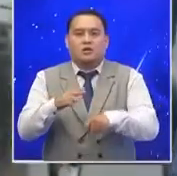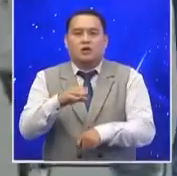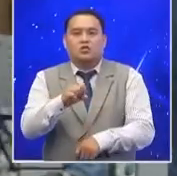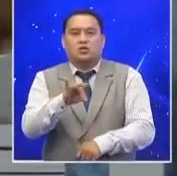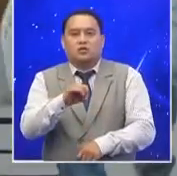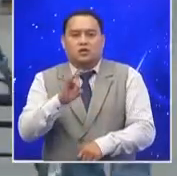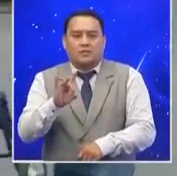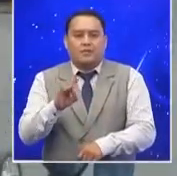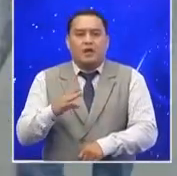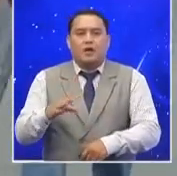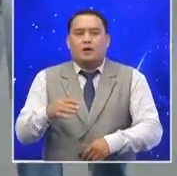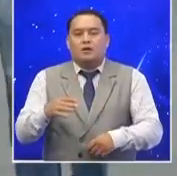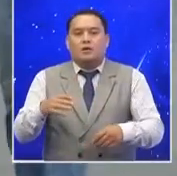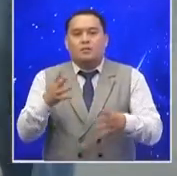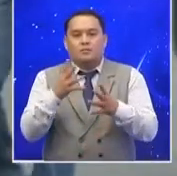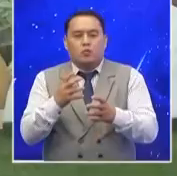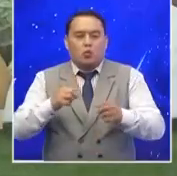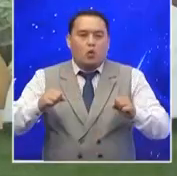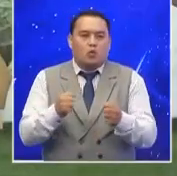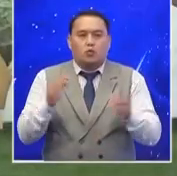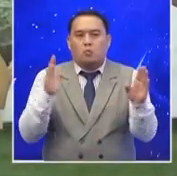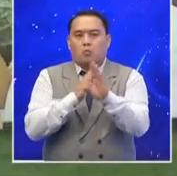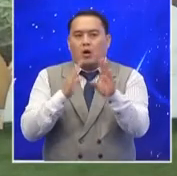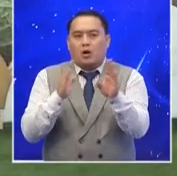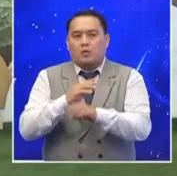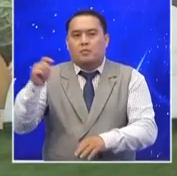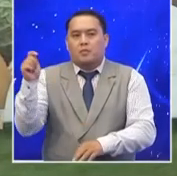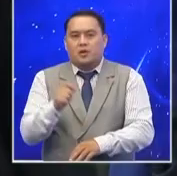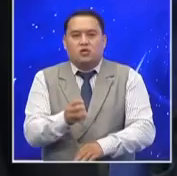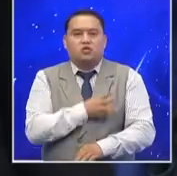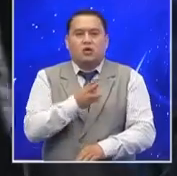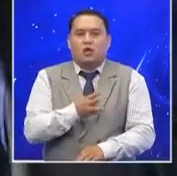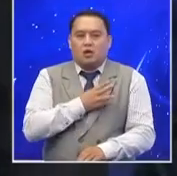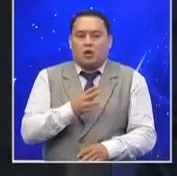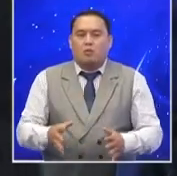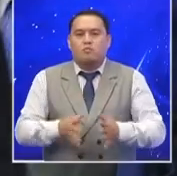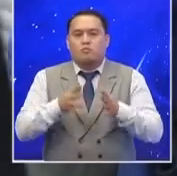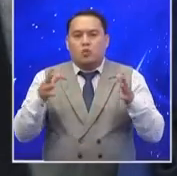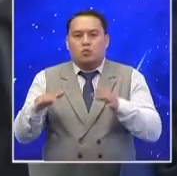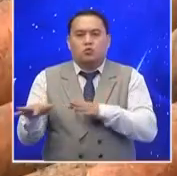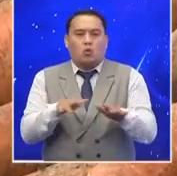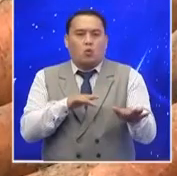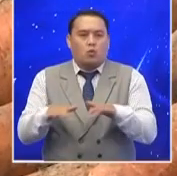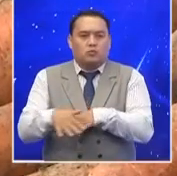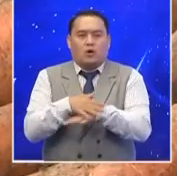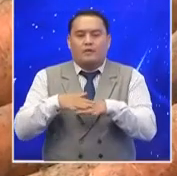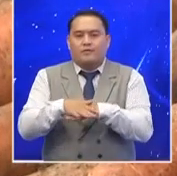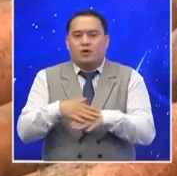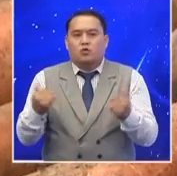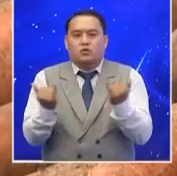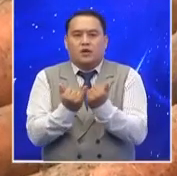«Хан-Шатыр». Несмотря на пасмурную и весьма холодную погоду, посетить ее изъявило желание огромное количество местных жителей и